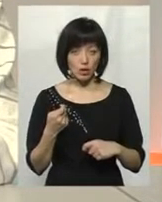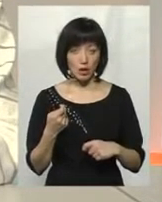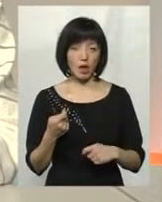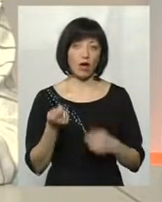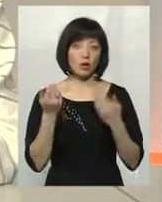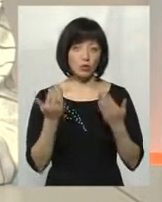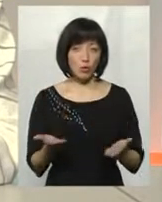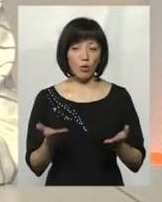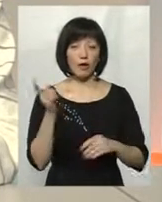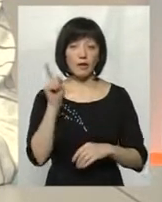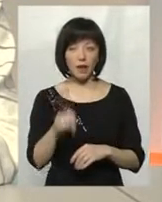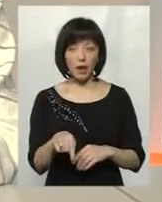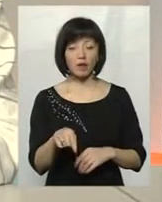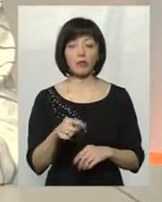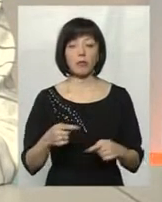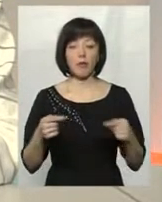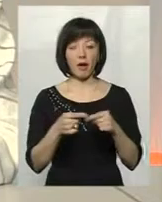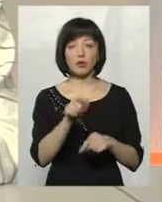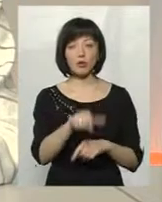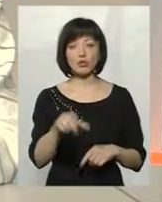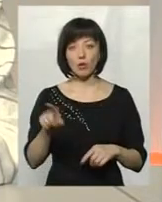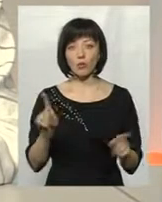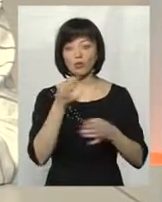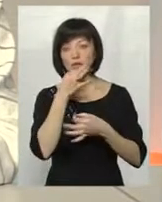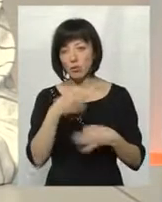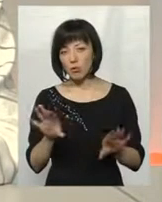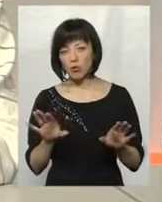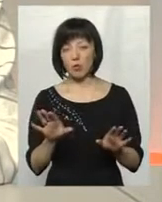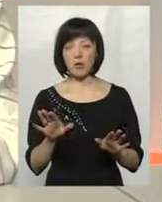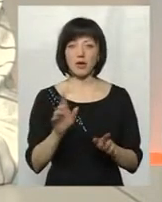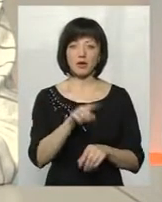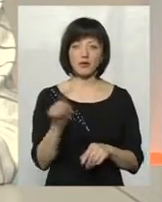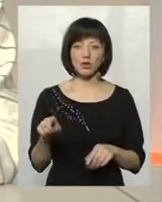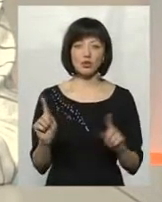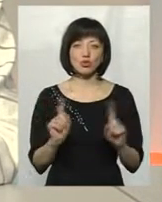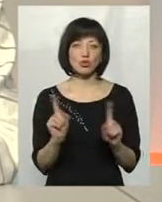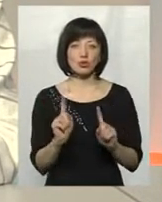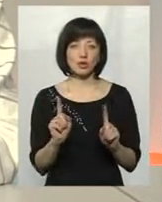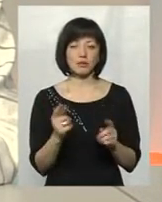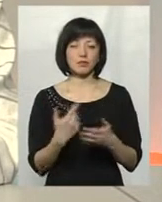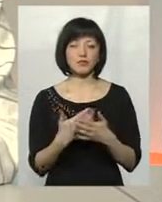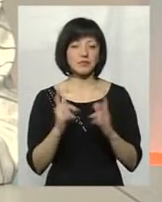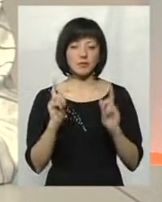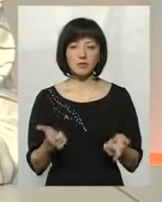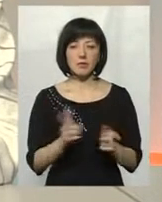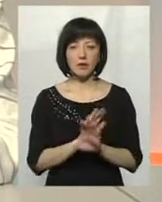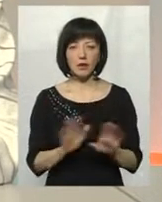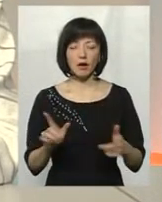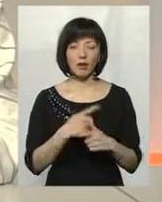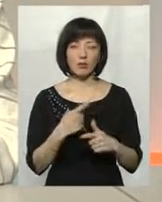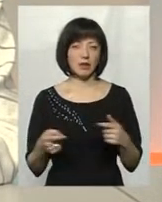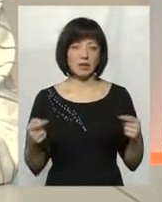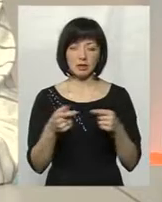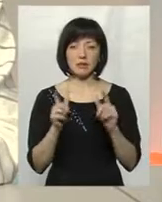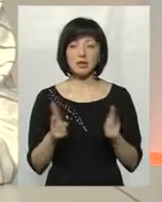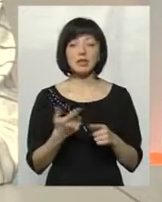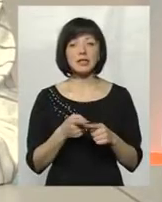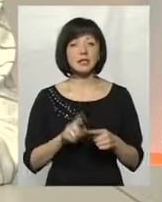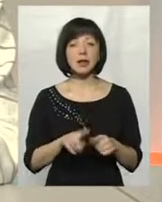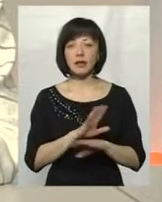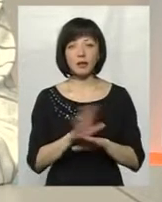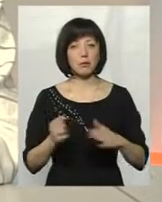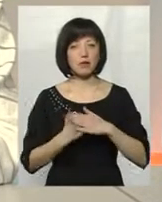то те, що там певним особам щось там не подобається і вони там щось, ну, не погоджуються або не згідні, то це не